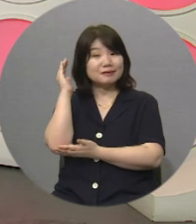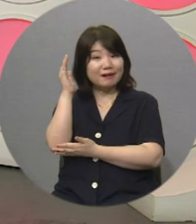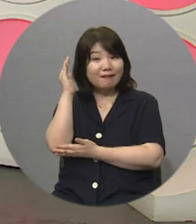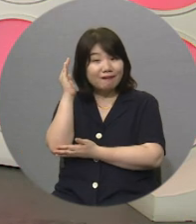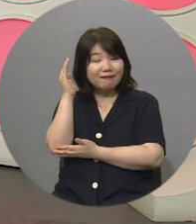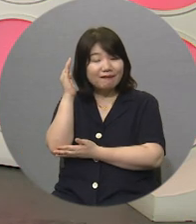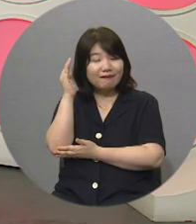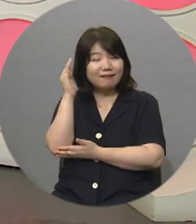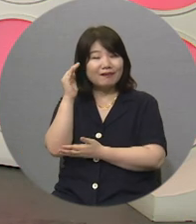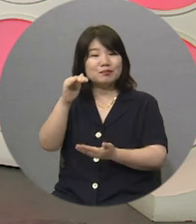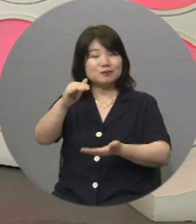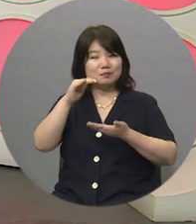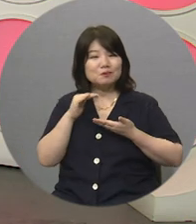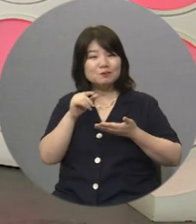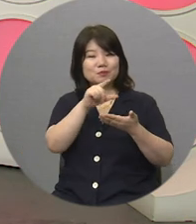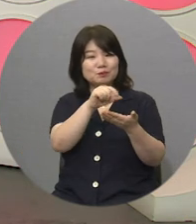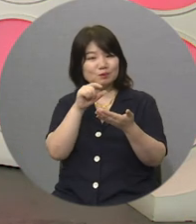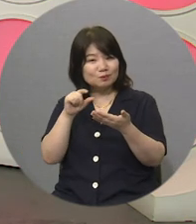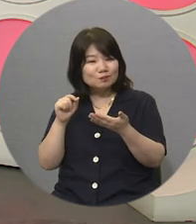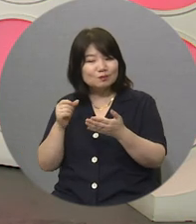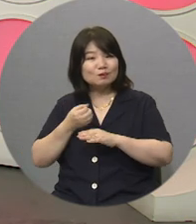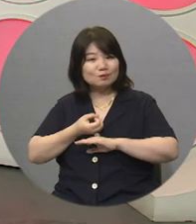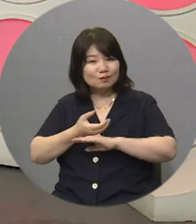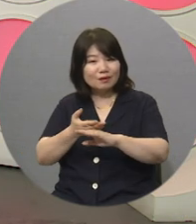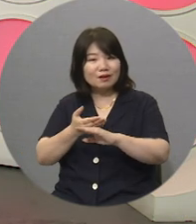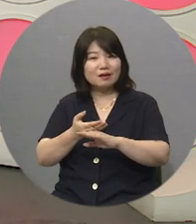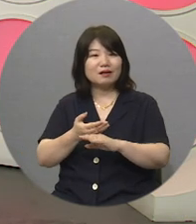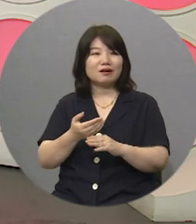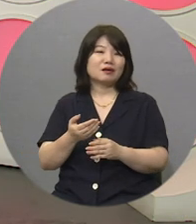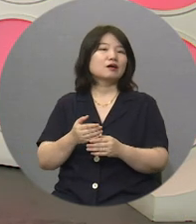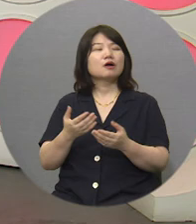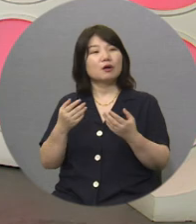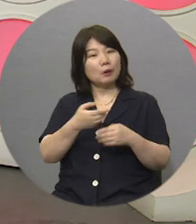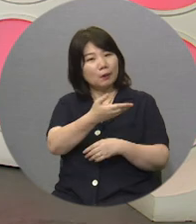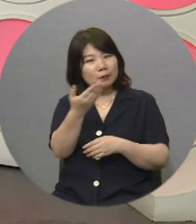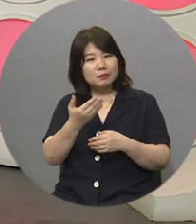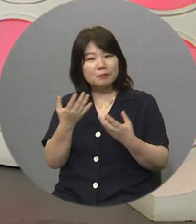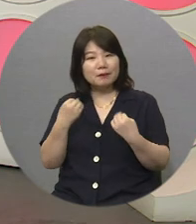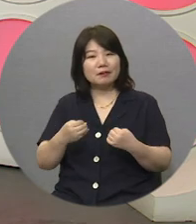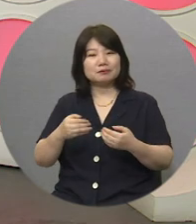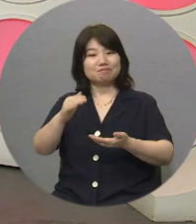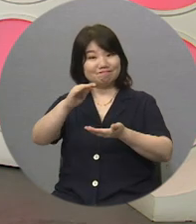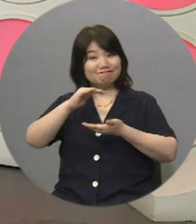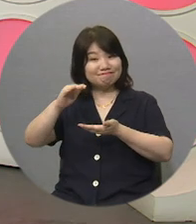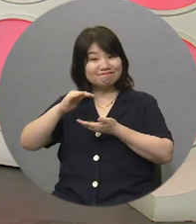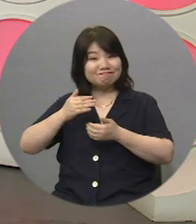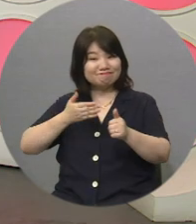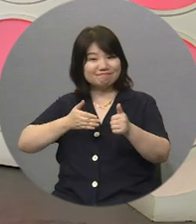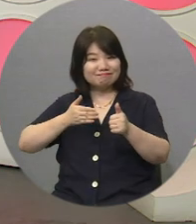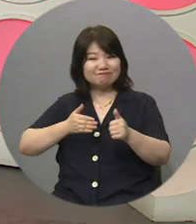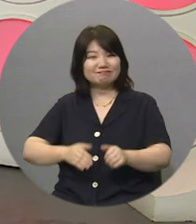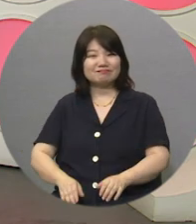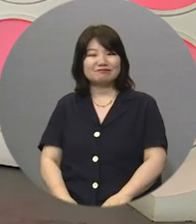보내주시면 선별을 해서 저희가 또 방송에 내보내드리니까요. 많은 분들 감동사연 복지TV로 보내주시길 바랍니다.